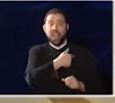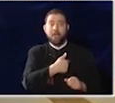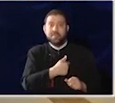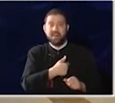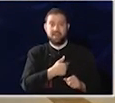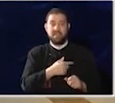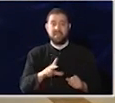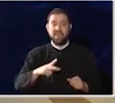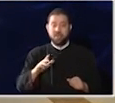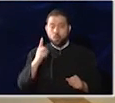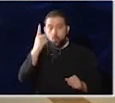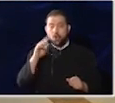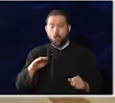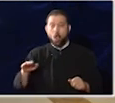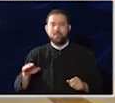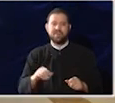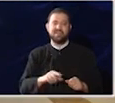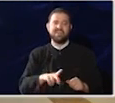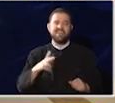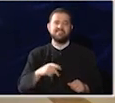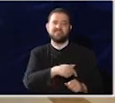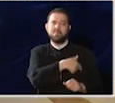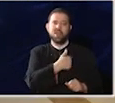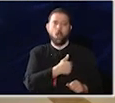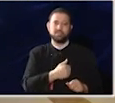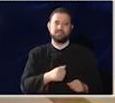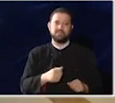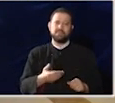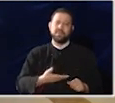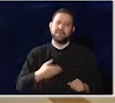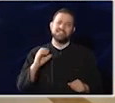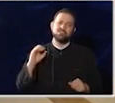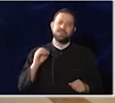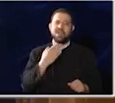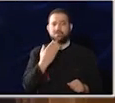compasiunea mila, de mila care lui, este. Faptul că e milos. Exact, că este atât de milos.